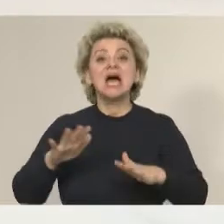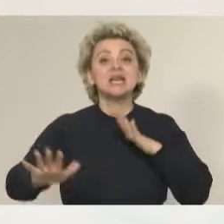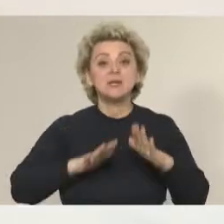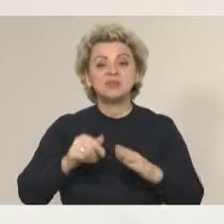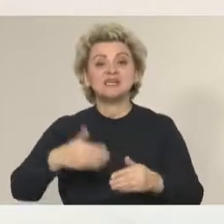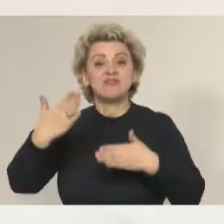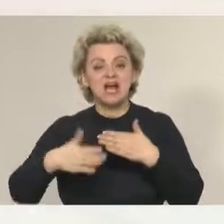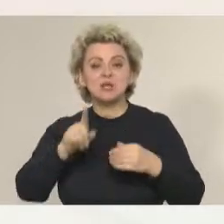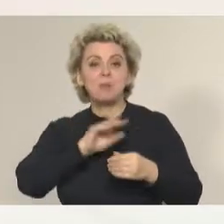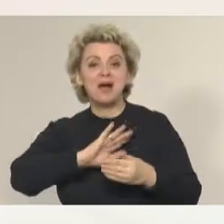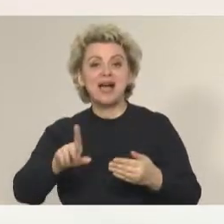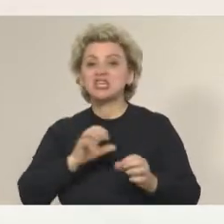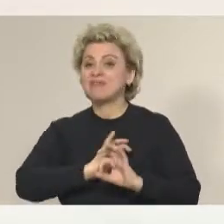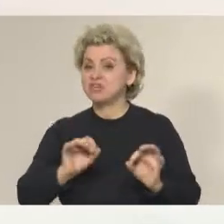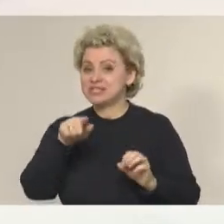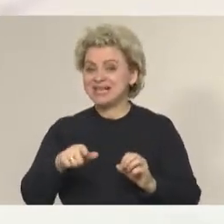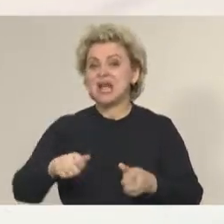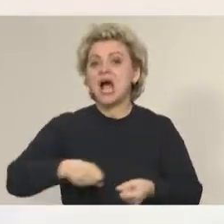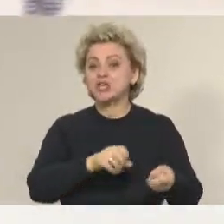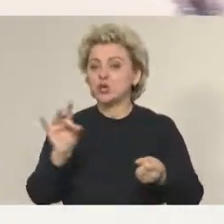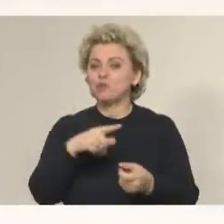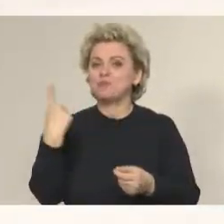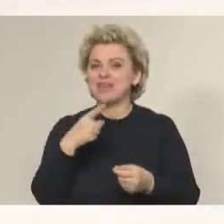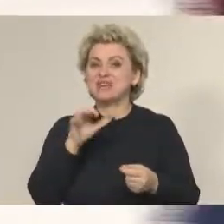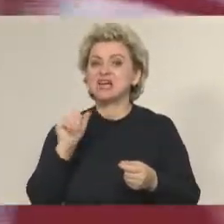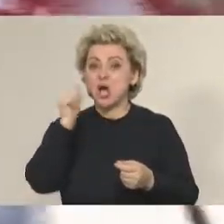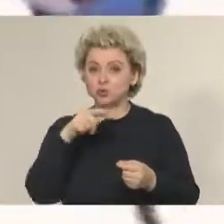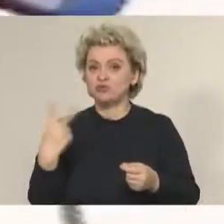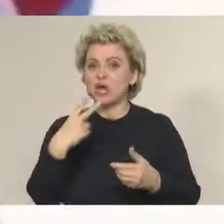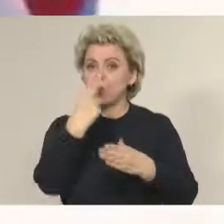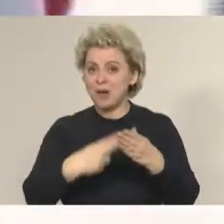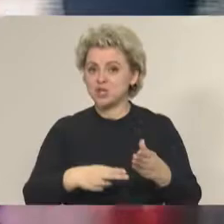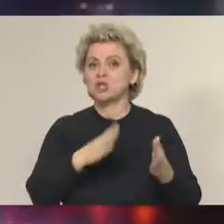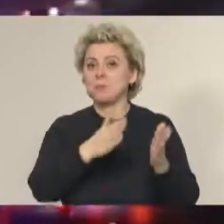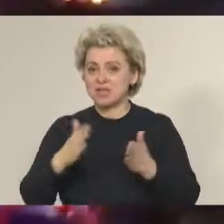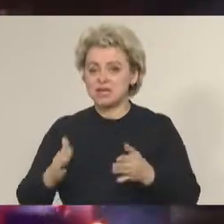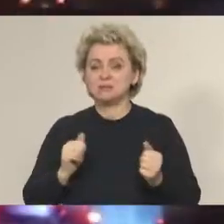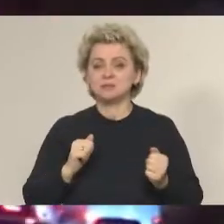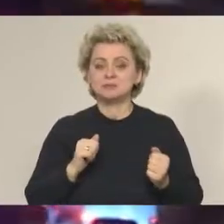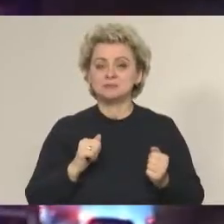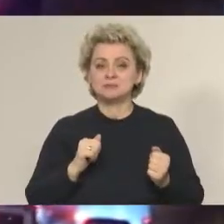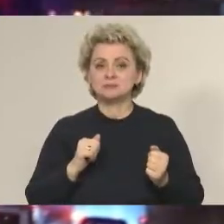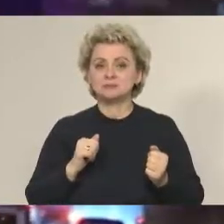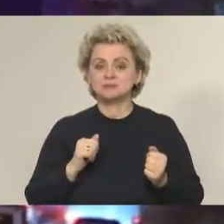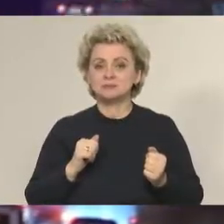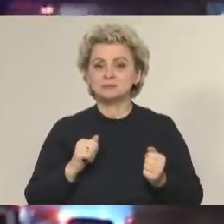Репетиция финала пока не в идеале. У хоккейного Ростова впервые в сезоне второе поражение подряд.